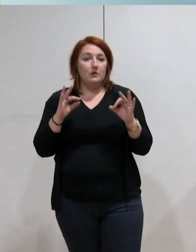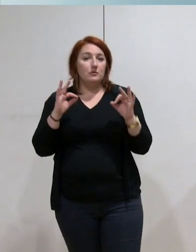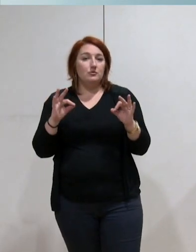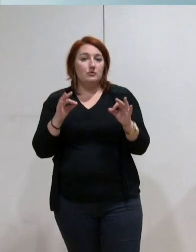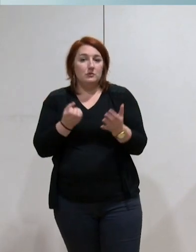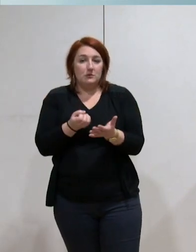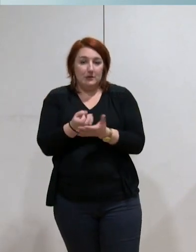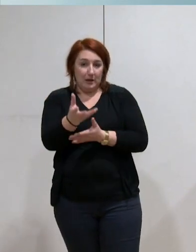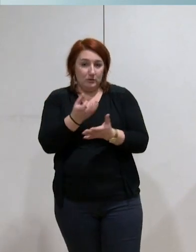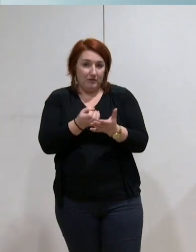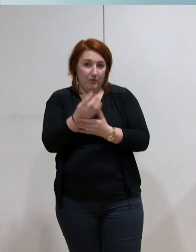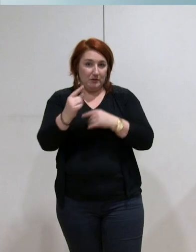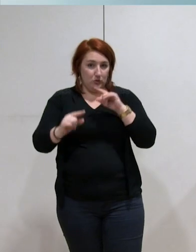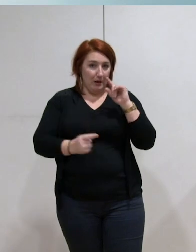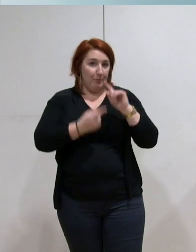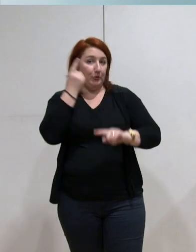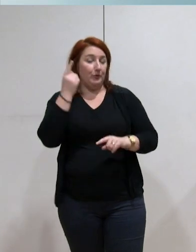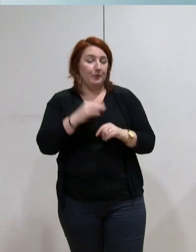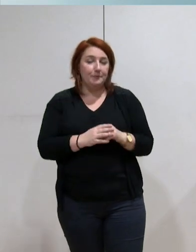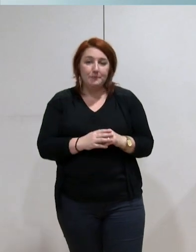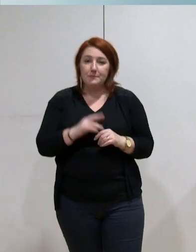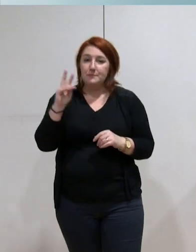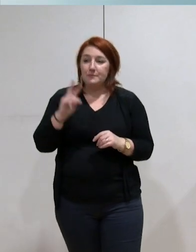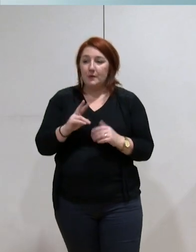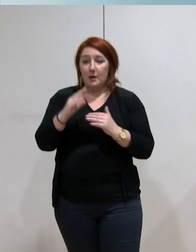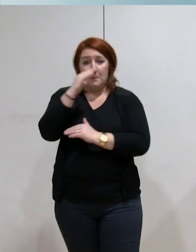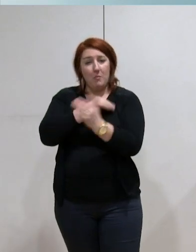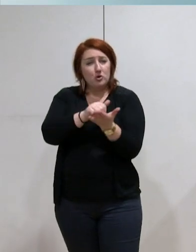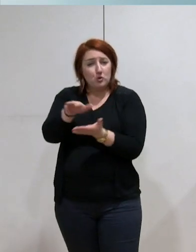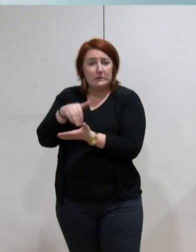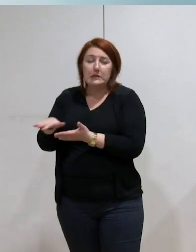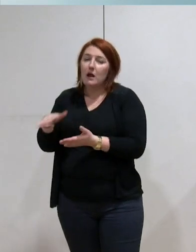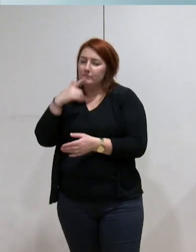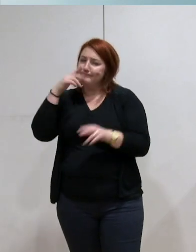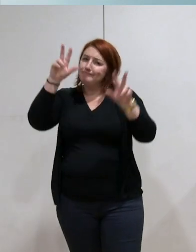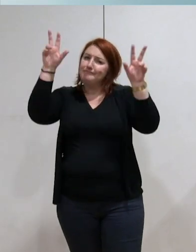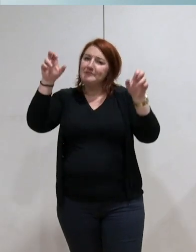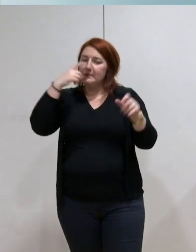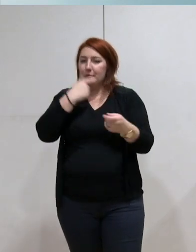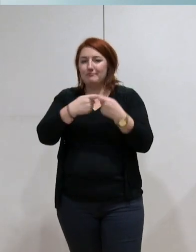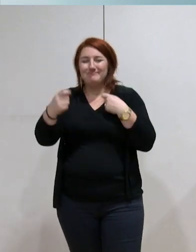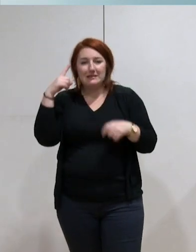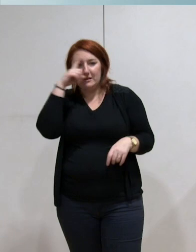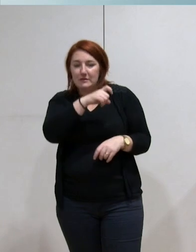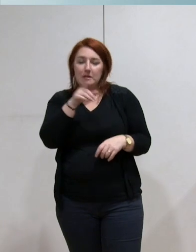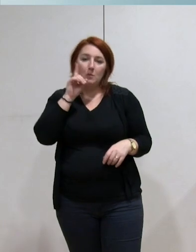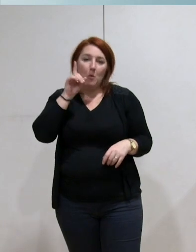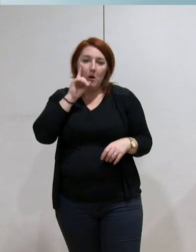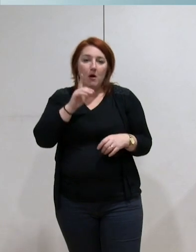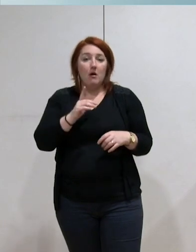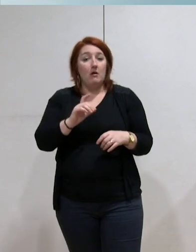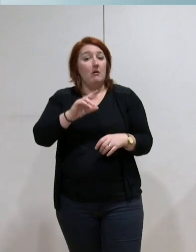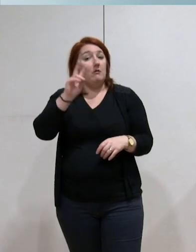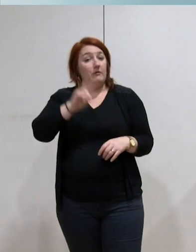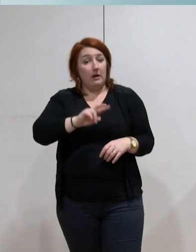qui me semblent importants ça me paraît difficile de parler de plan social puisque un des objet premier d'un plan social c'est de